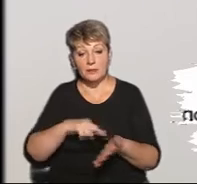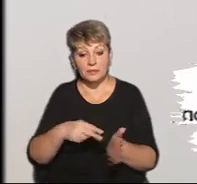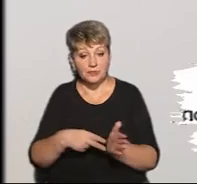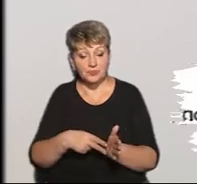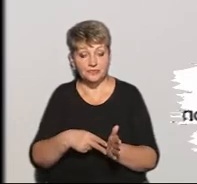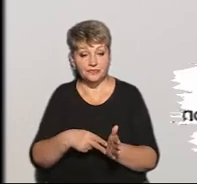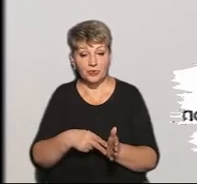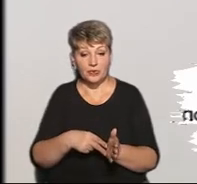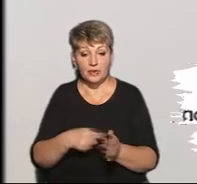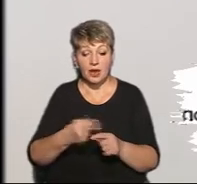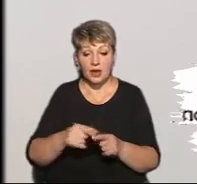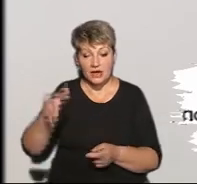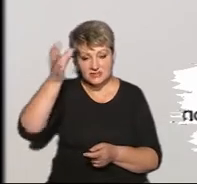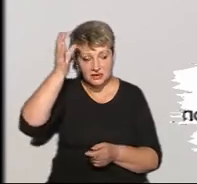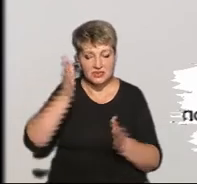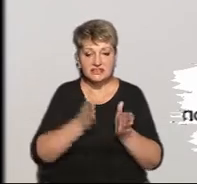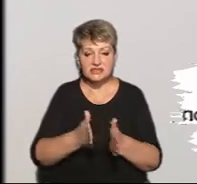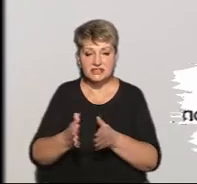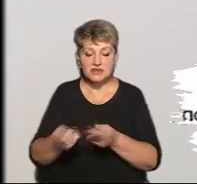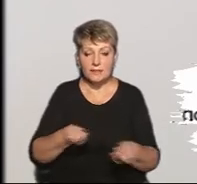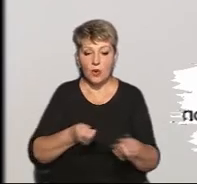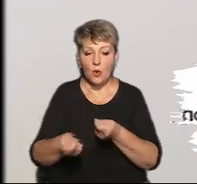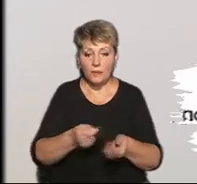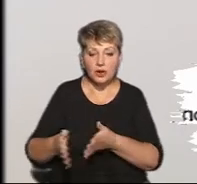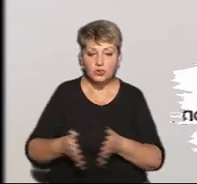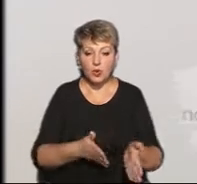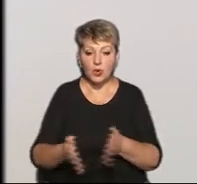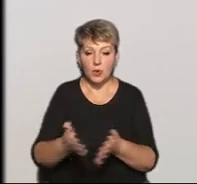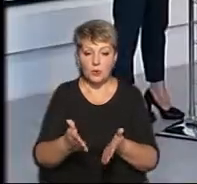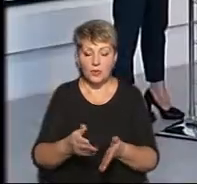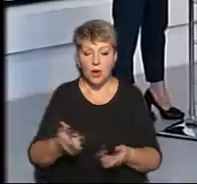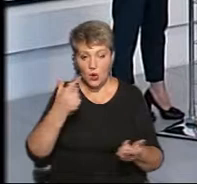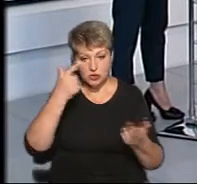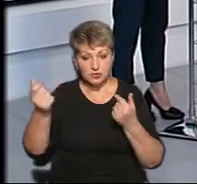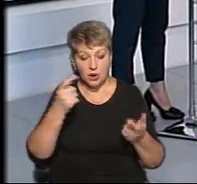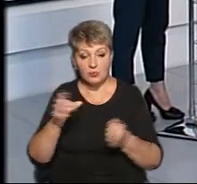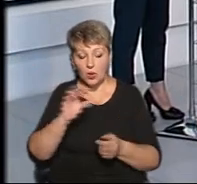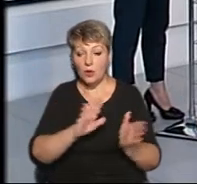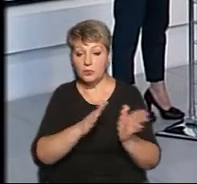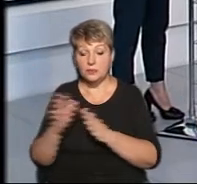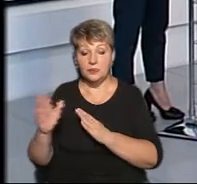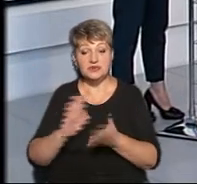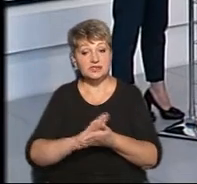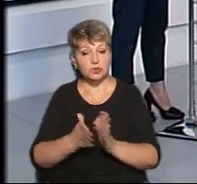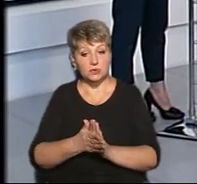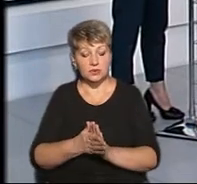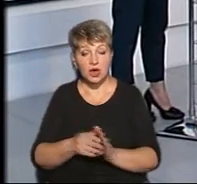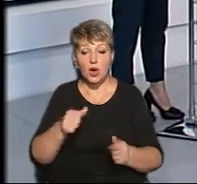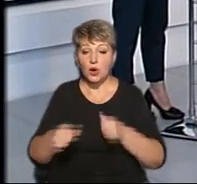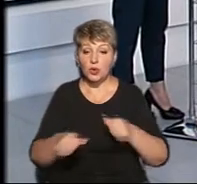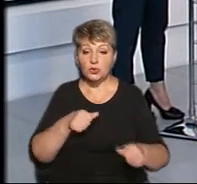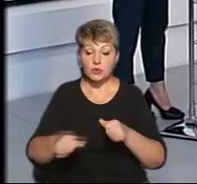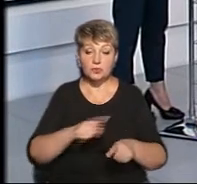цим інтелектуальні системи управління дорожнім рухом, сповіщення про надзвичайні ситуації, кнопки